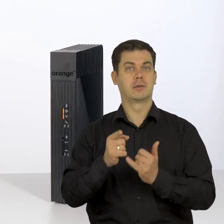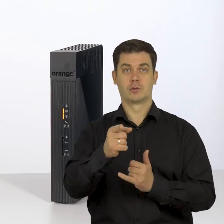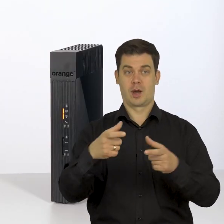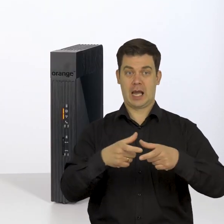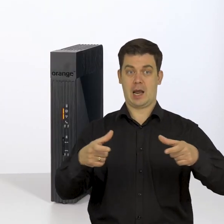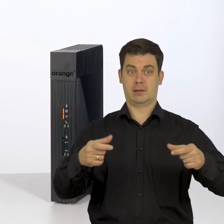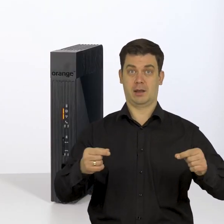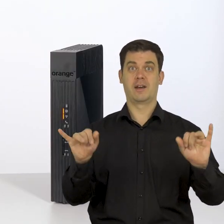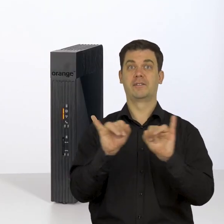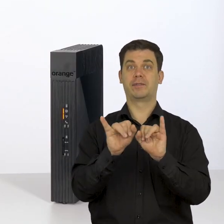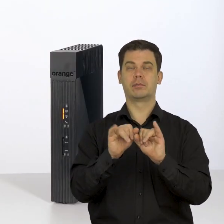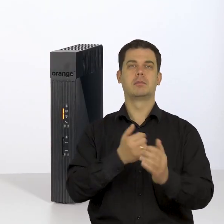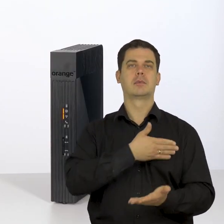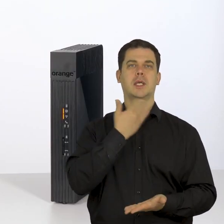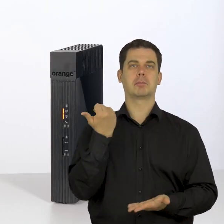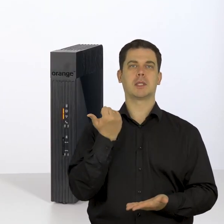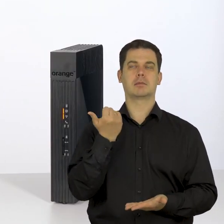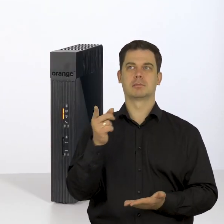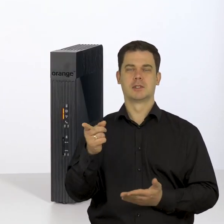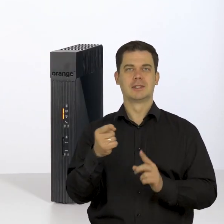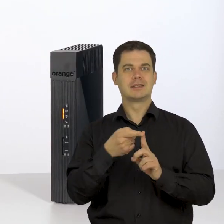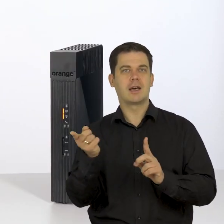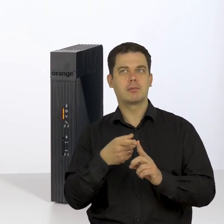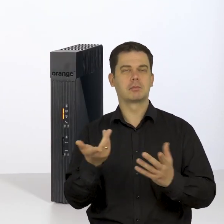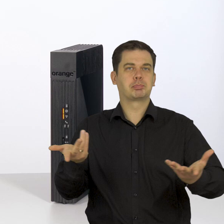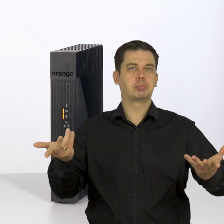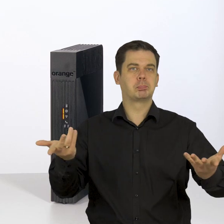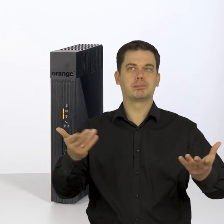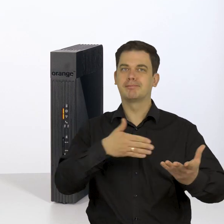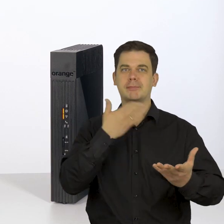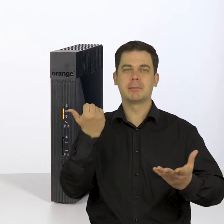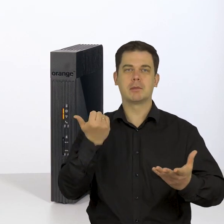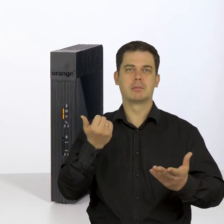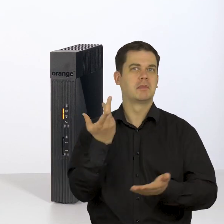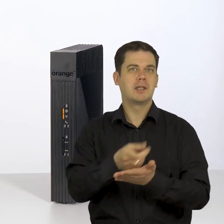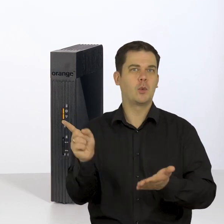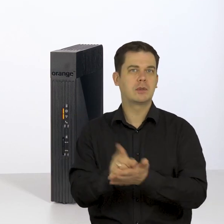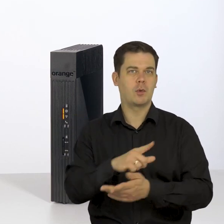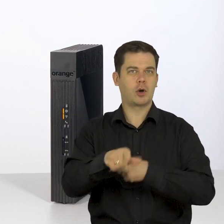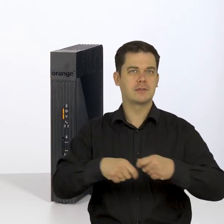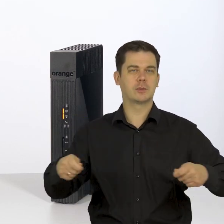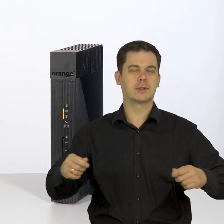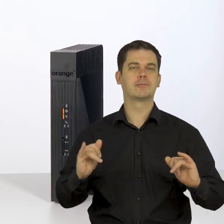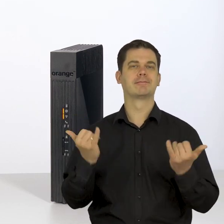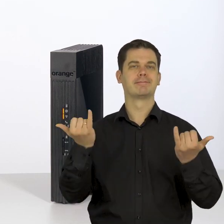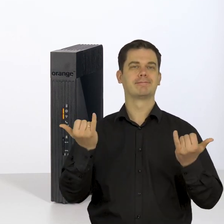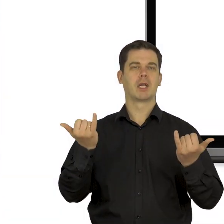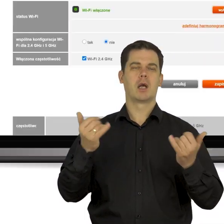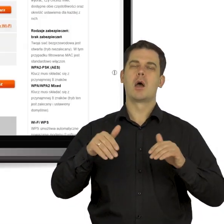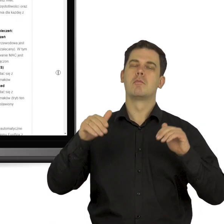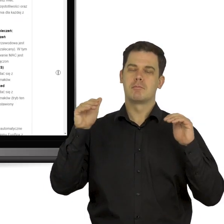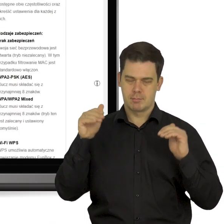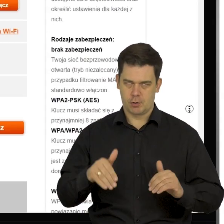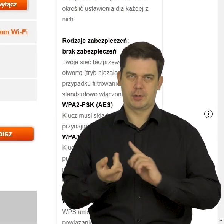A co, jeśli dla Twojej karty bezprzewodowej nie ma aktualnych sterowników lub mimo aktualizacji nie udało Ci się rozwiązać